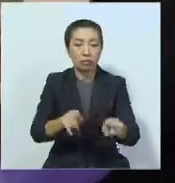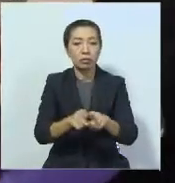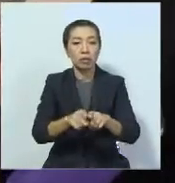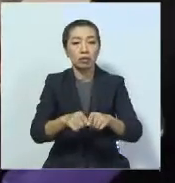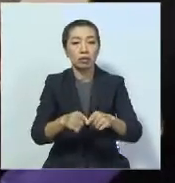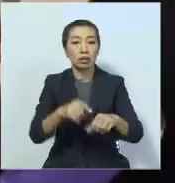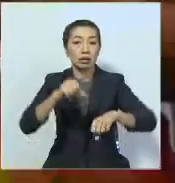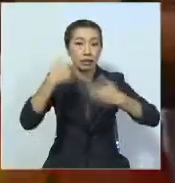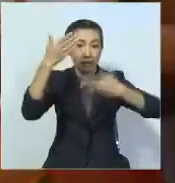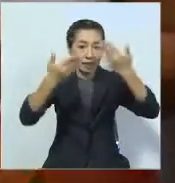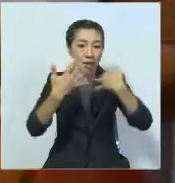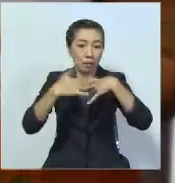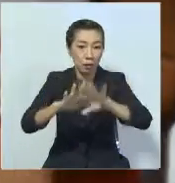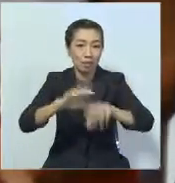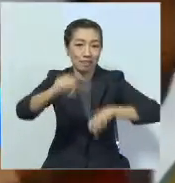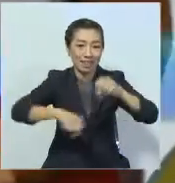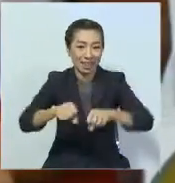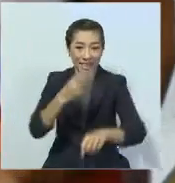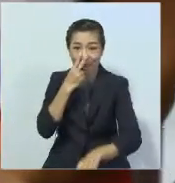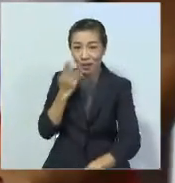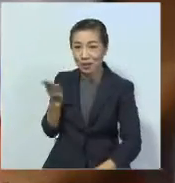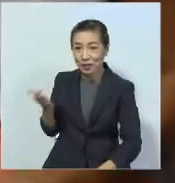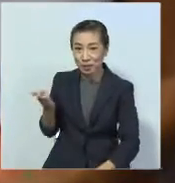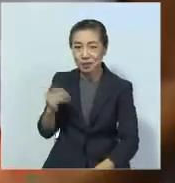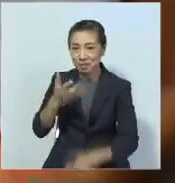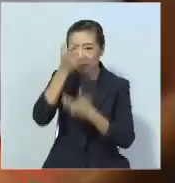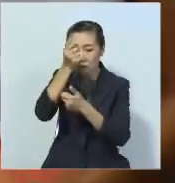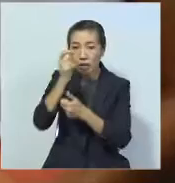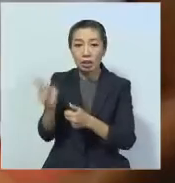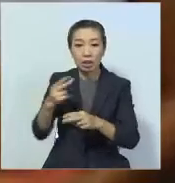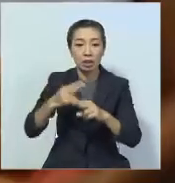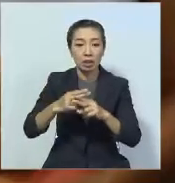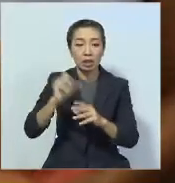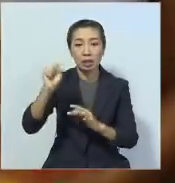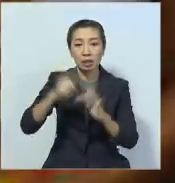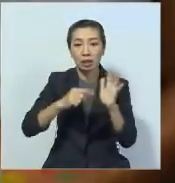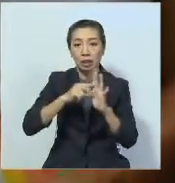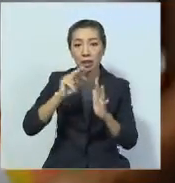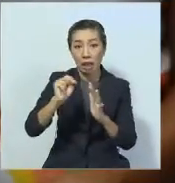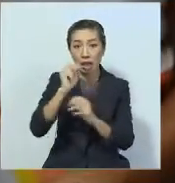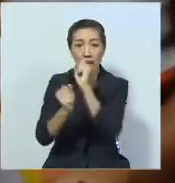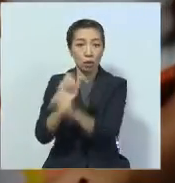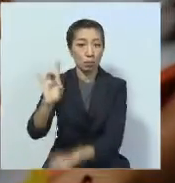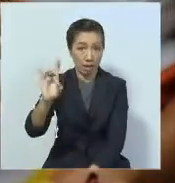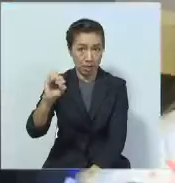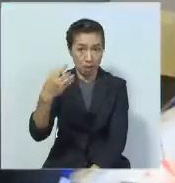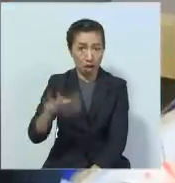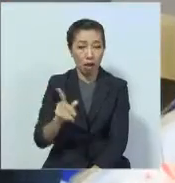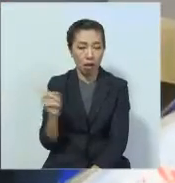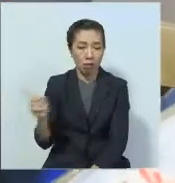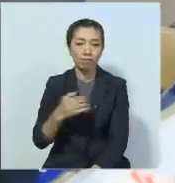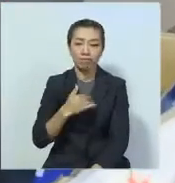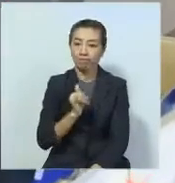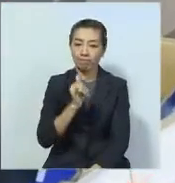างต่อเนื่องแต่ว่ามีหนึ่งคนน่าสนใจมากคุณปวีณานี่ ค ่ะนี่คือนายซ่านเอกสวัยอายุ80ปีแล้วนะคะ